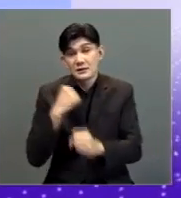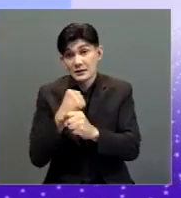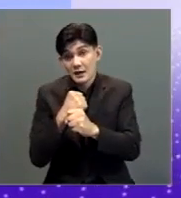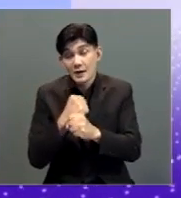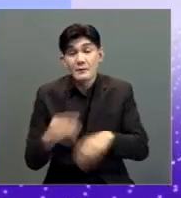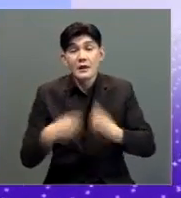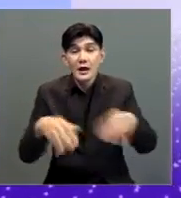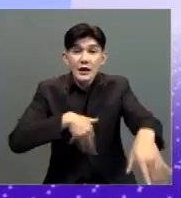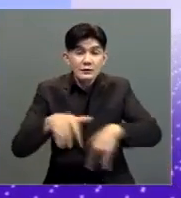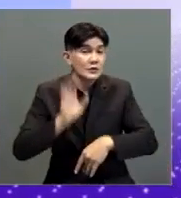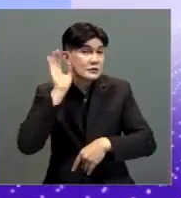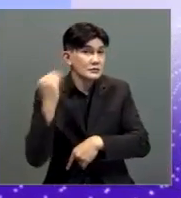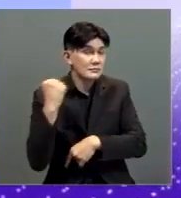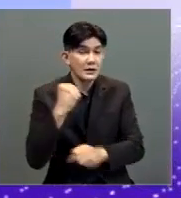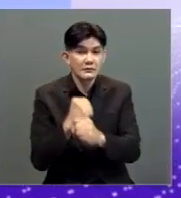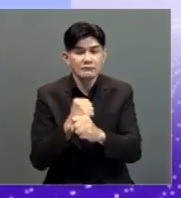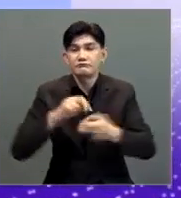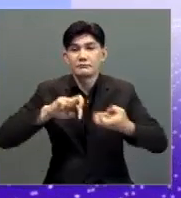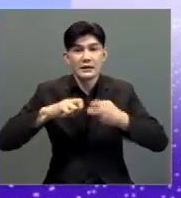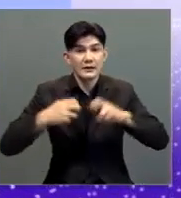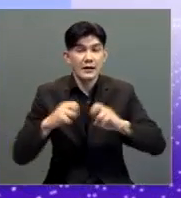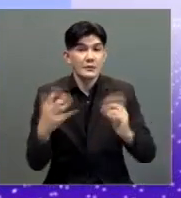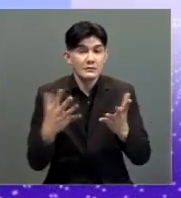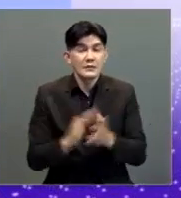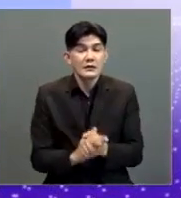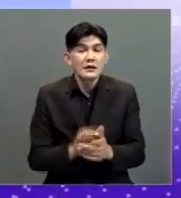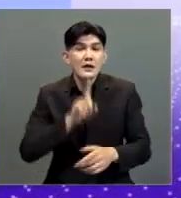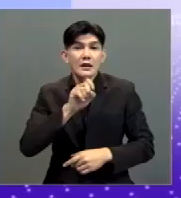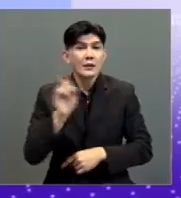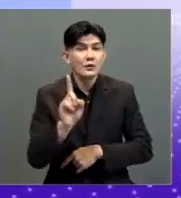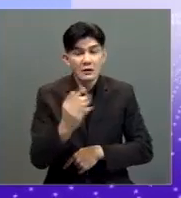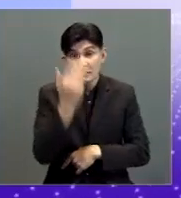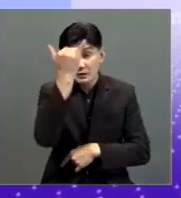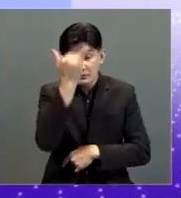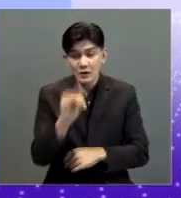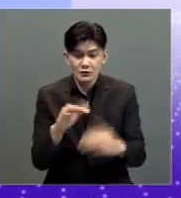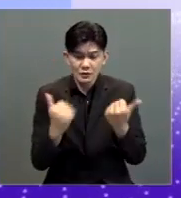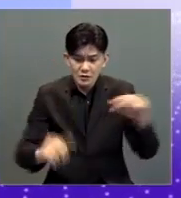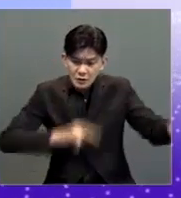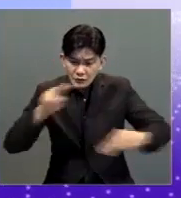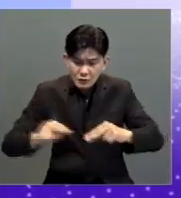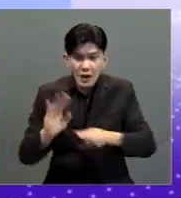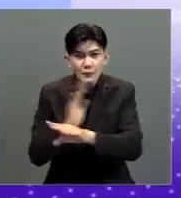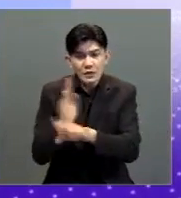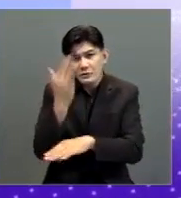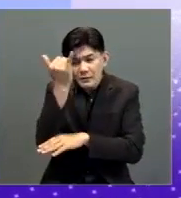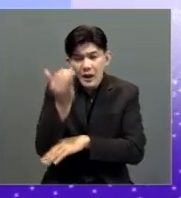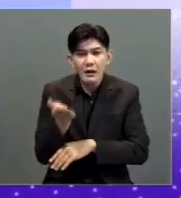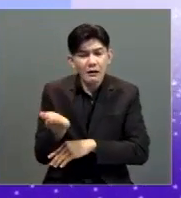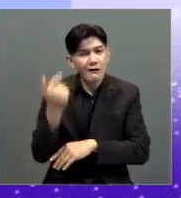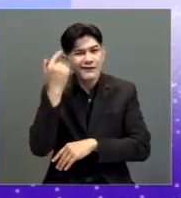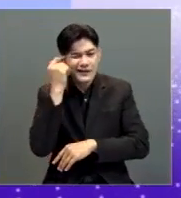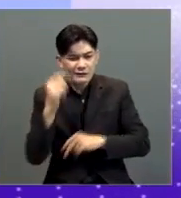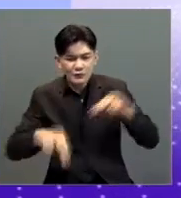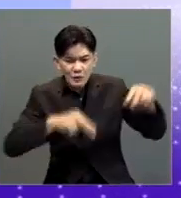เพื่อให้ประชาชนนั้นมั่นใจนะคะไม่มีปัญหาหลายๆคนถามว่าทำไมถึงต้องเข้าไปดูแลภาคธุรกิจนะคะทำไ